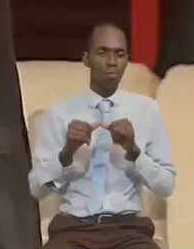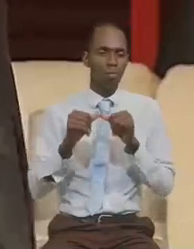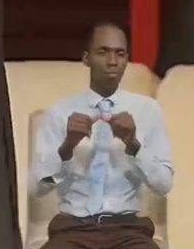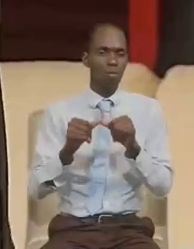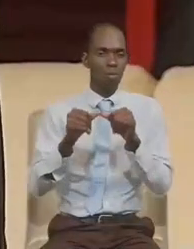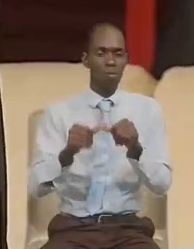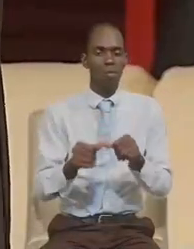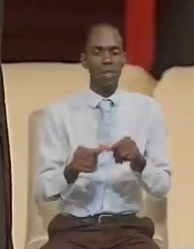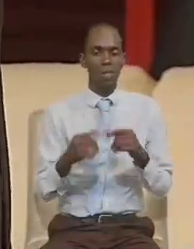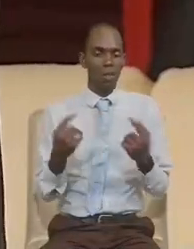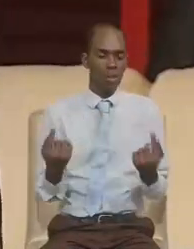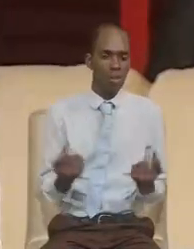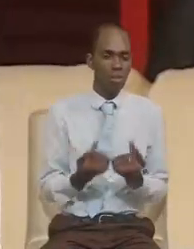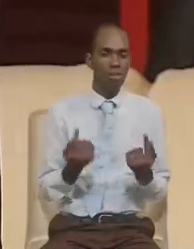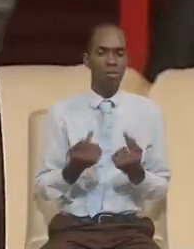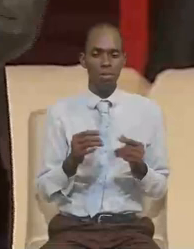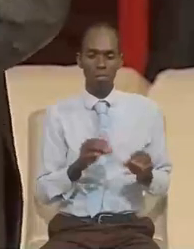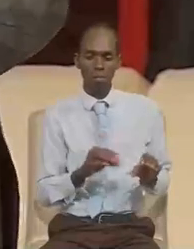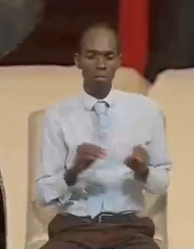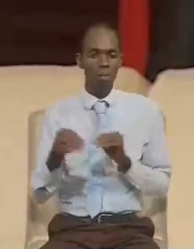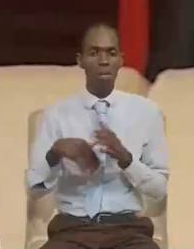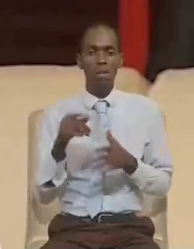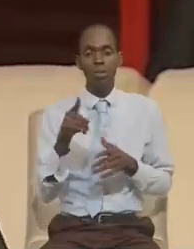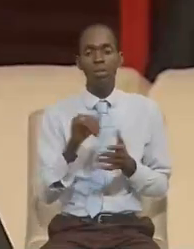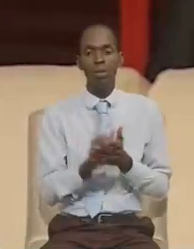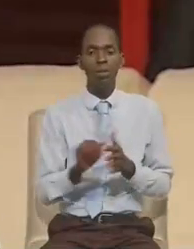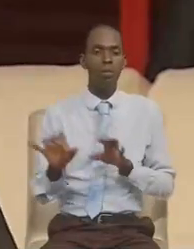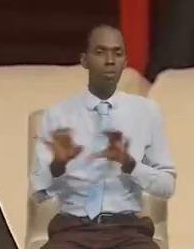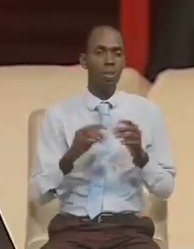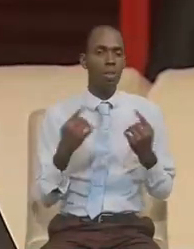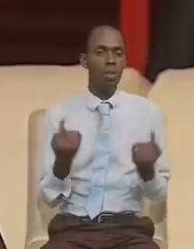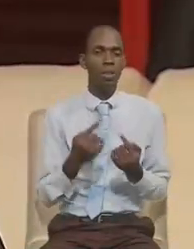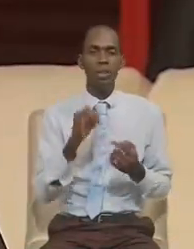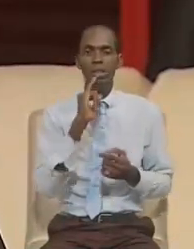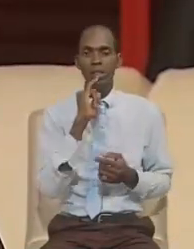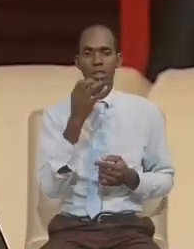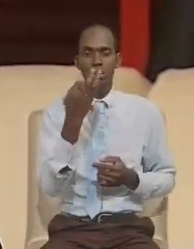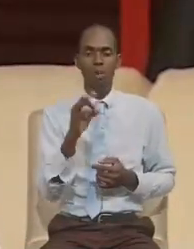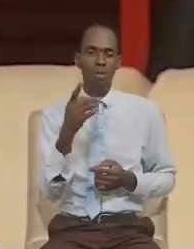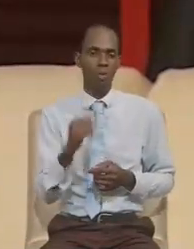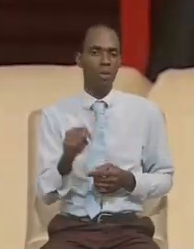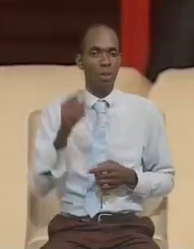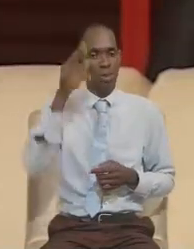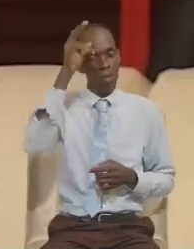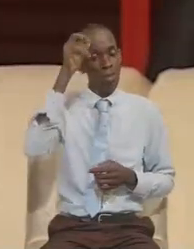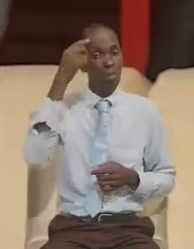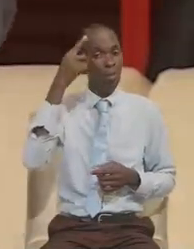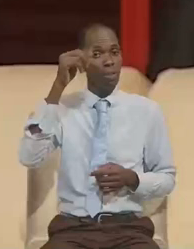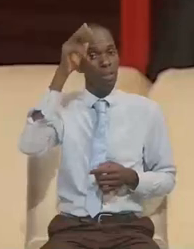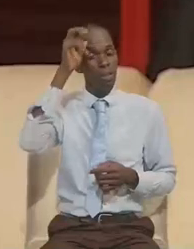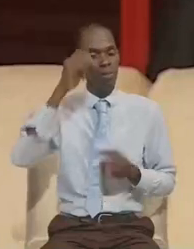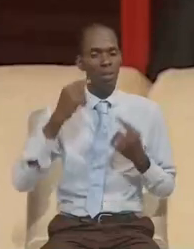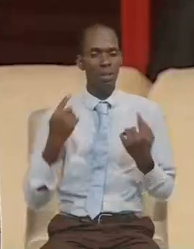il transgresse. Celui qui commet le péché, qui pêche, est du diable. Car le diable pêche dès le